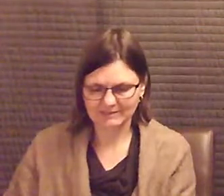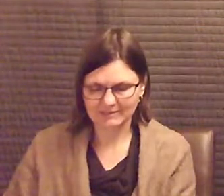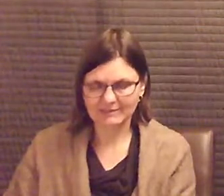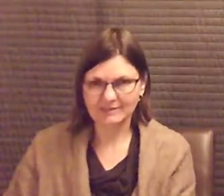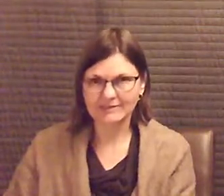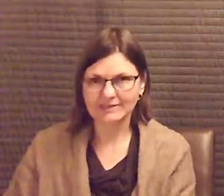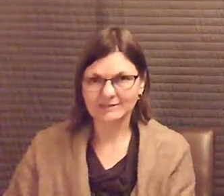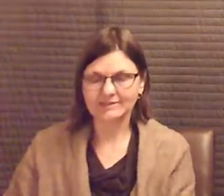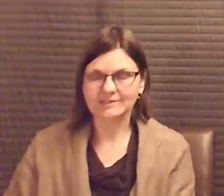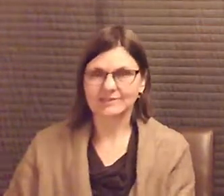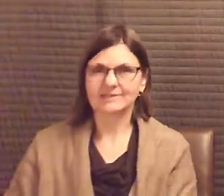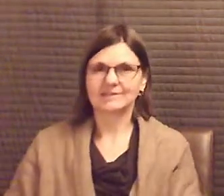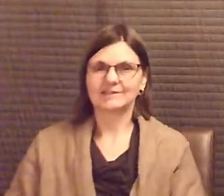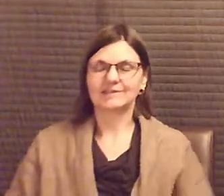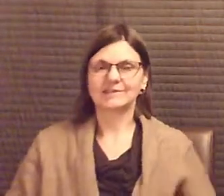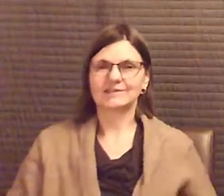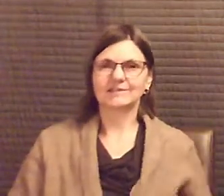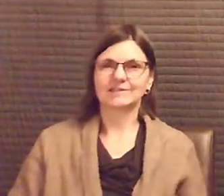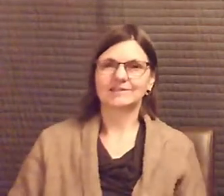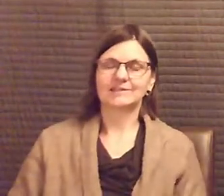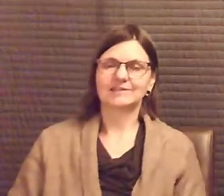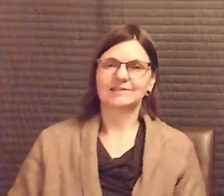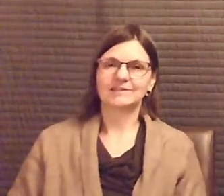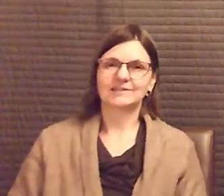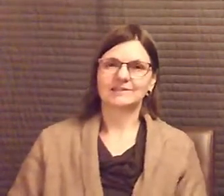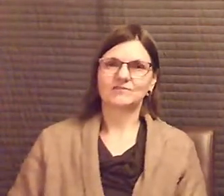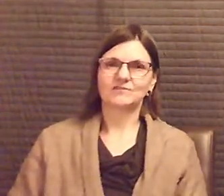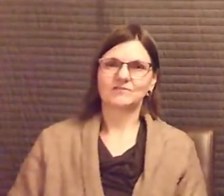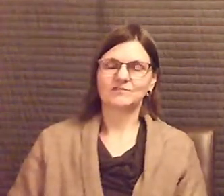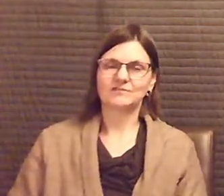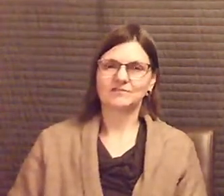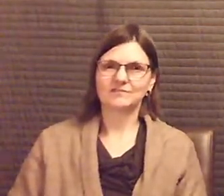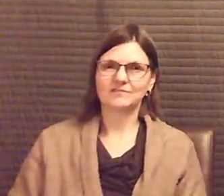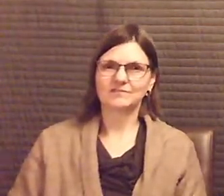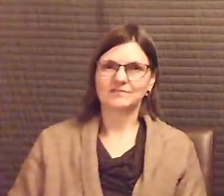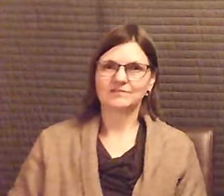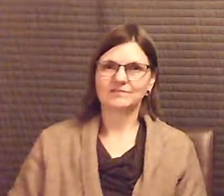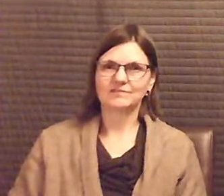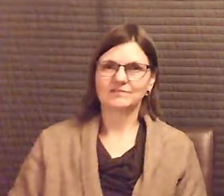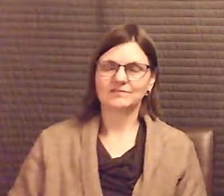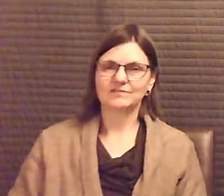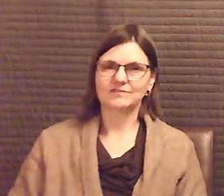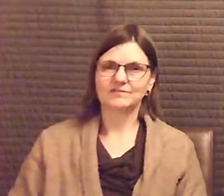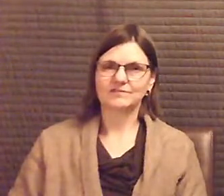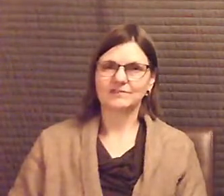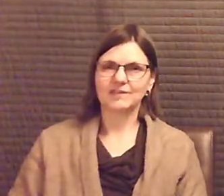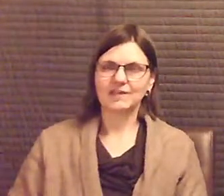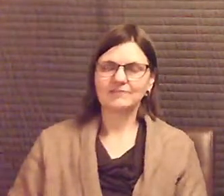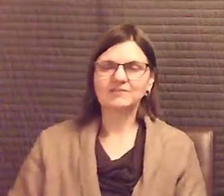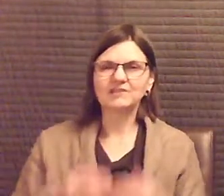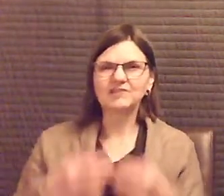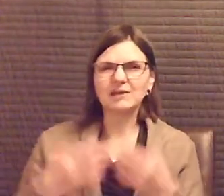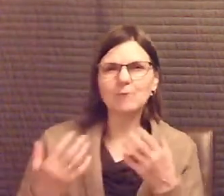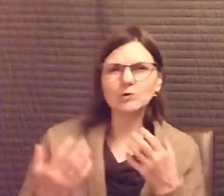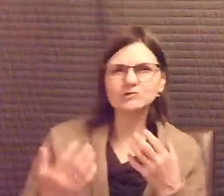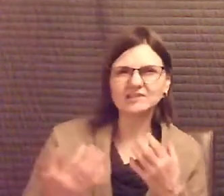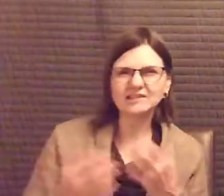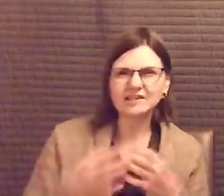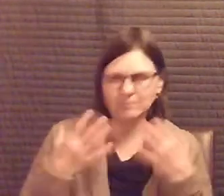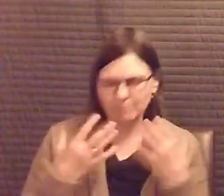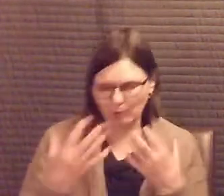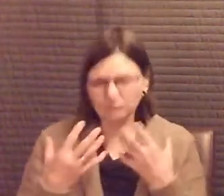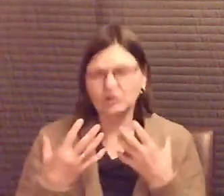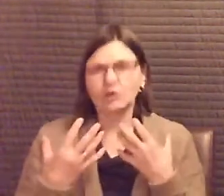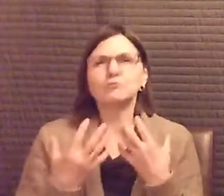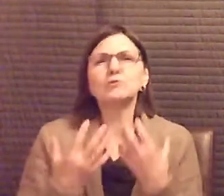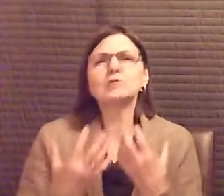de werking motions de angry emotions haar kennissen this most dangerous en ik wil zag die emoties zet